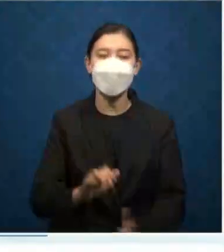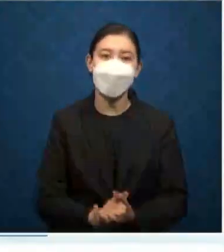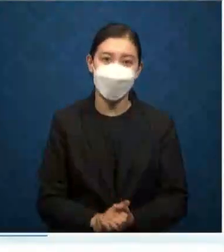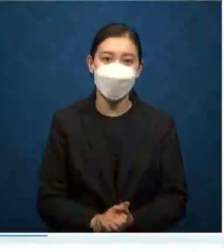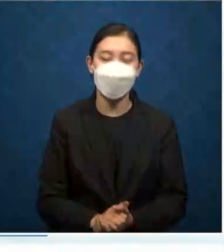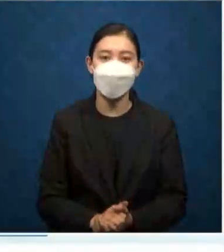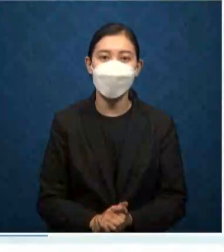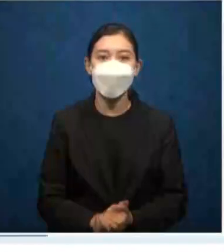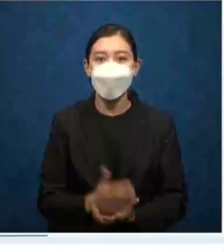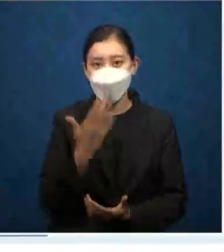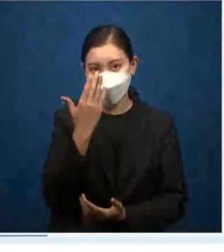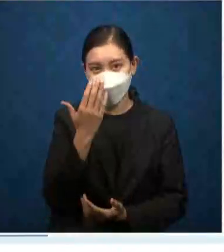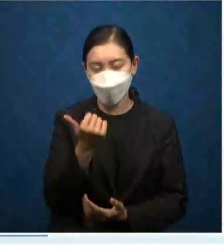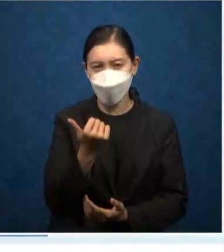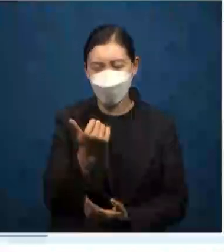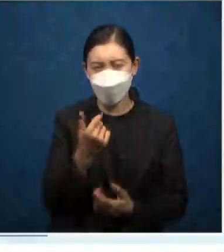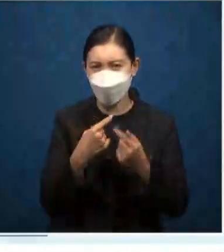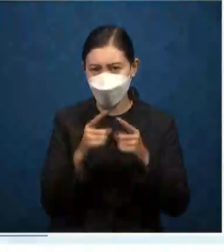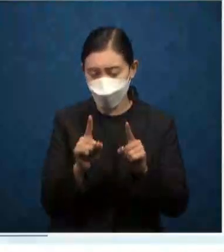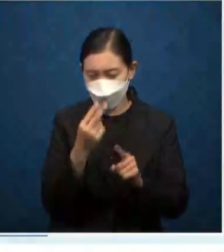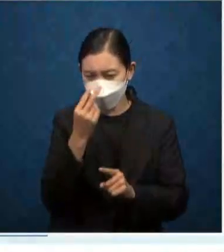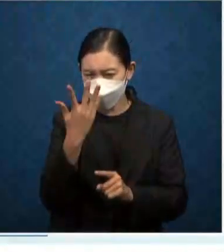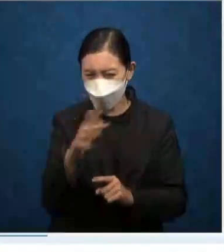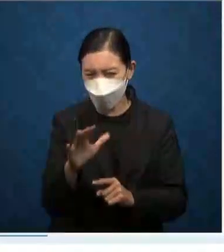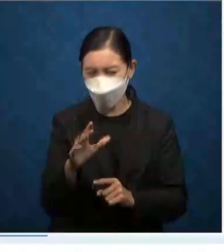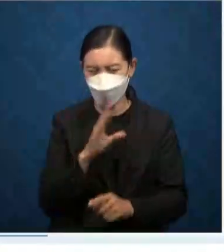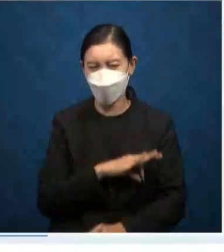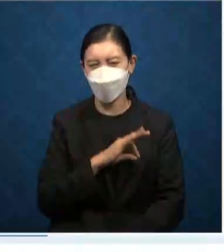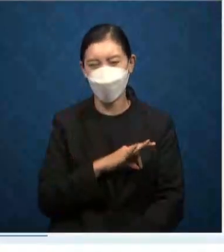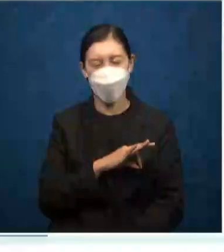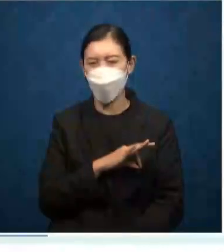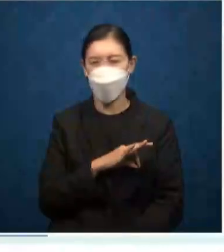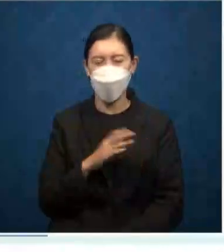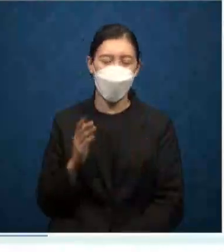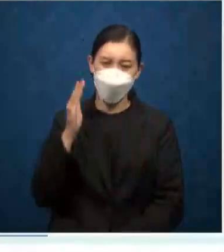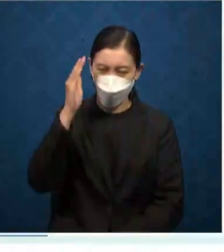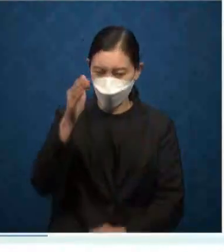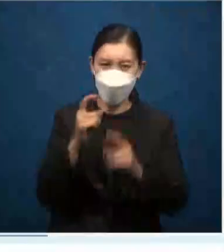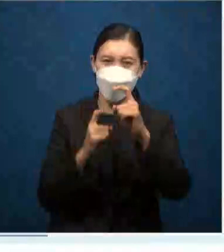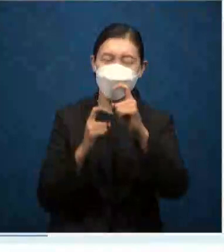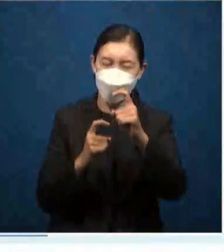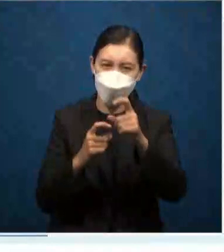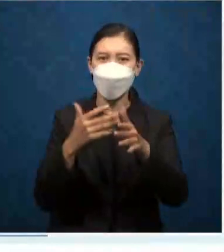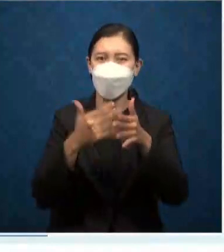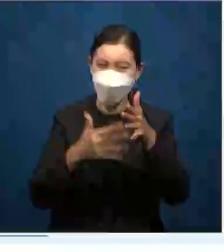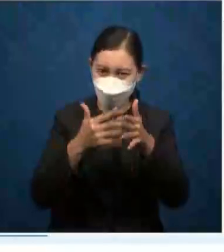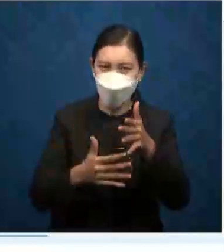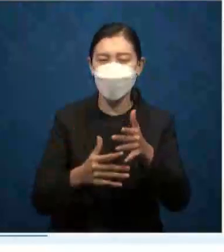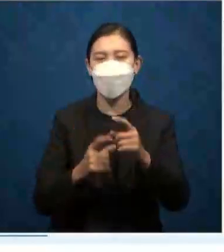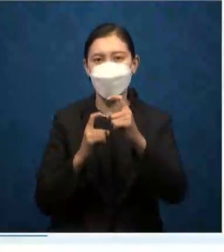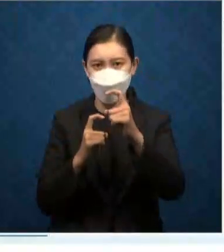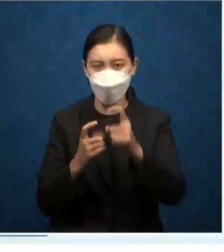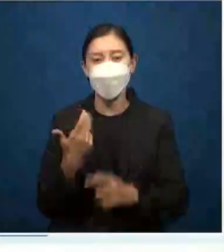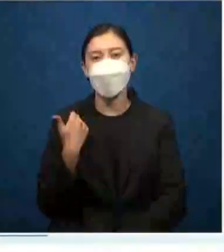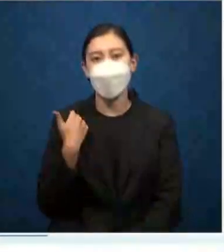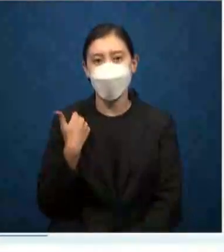ปในทิศทางที่จะเป็นอันตรายในอนาคตระยะยาวอย่างแน่นอนท่านประธานที่เคารพครับประเ